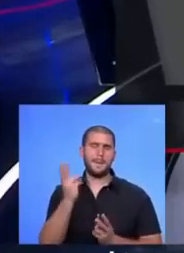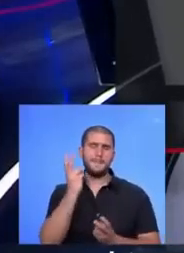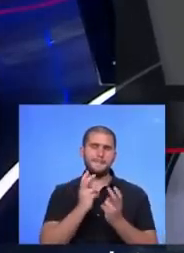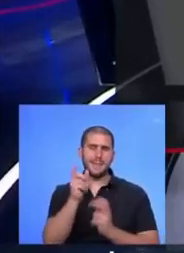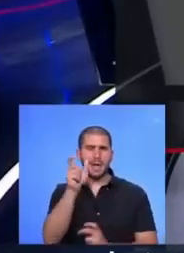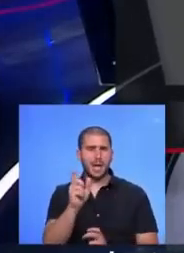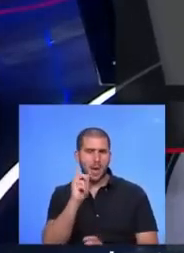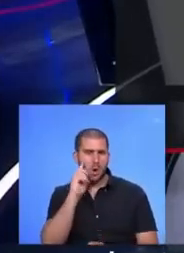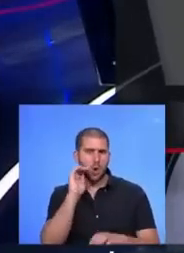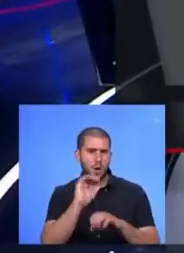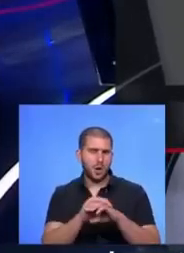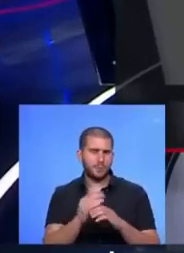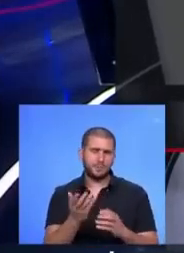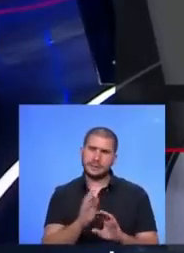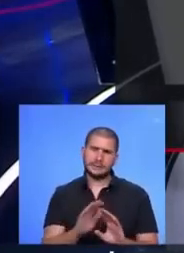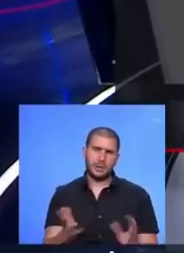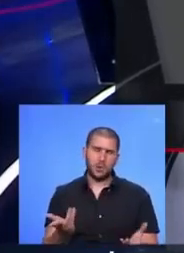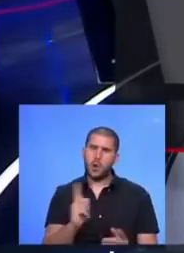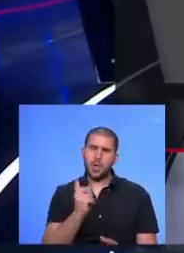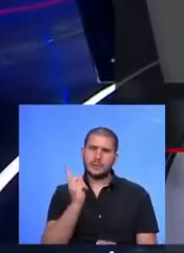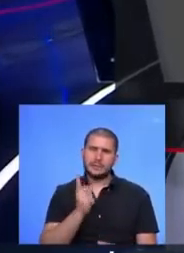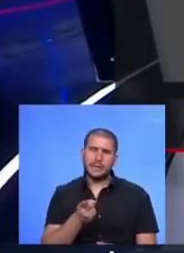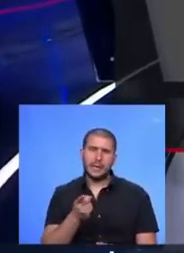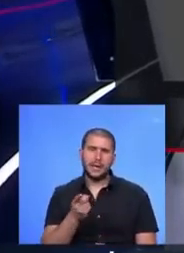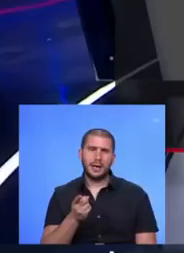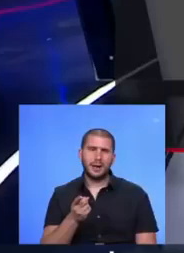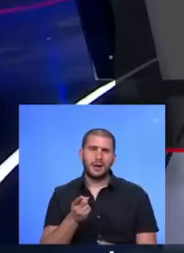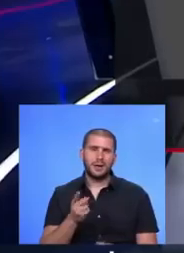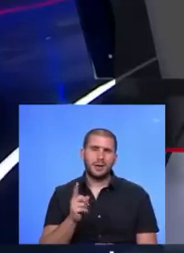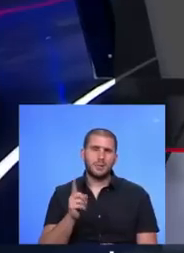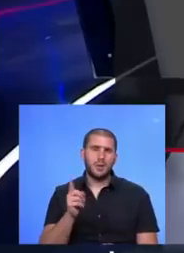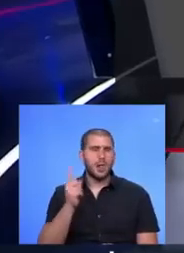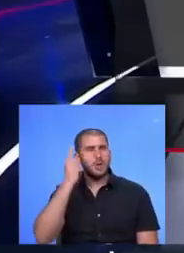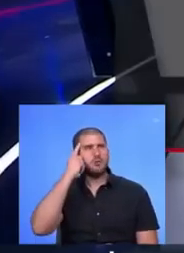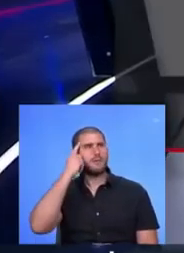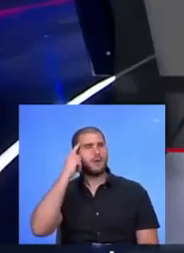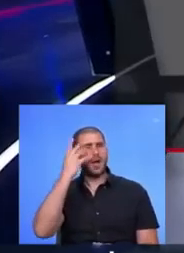יגיע לפה. זה הכל. לא היה צריך להתאהב בזה שחמאס מורתע.